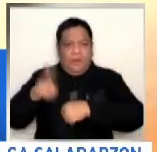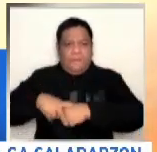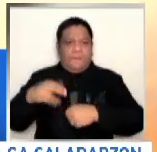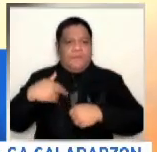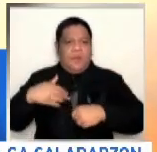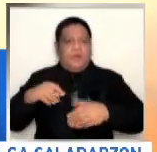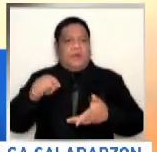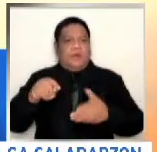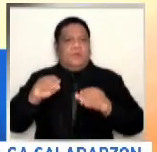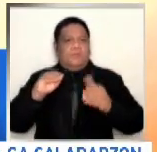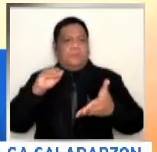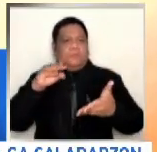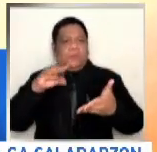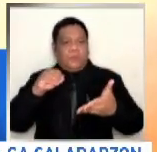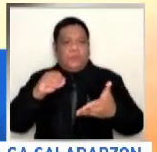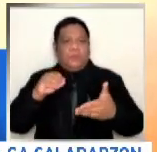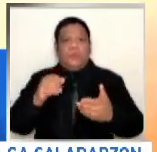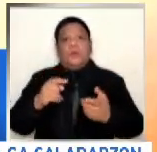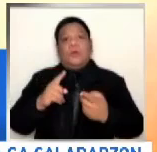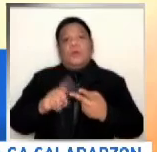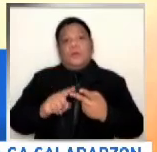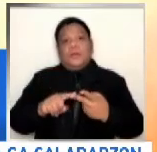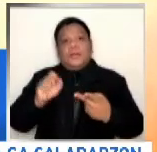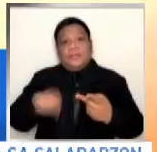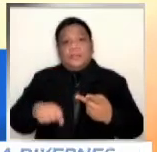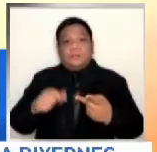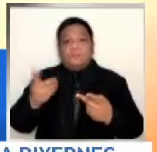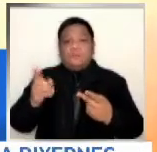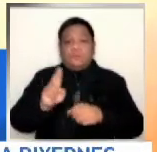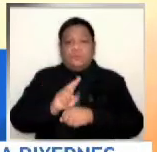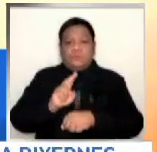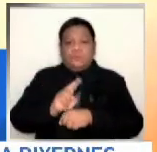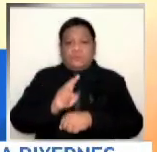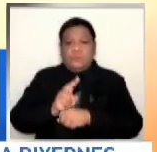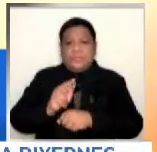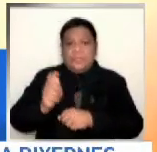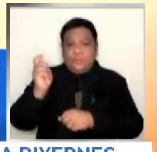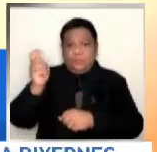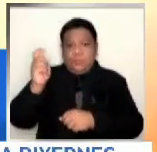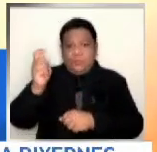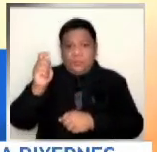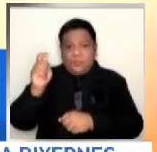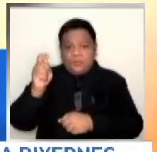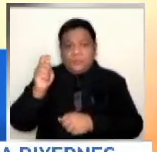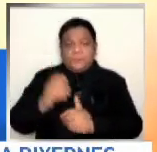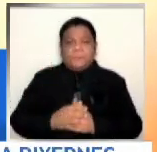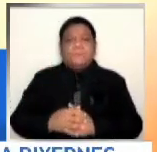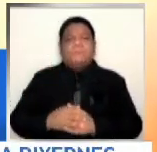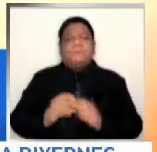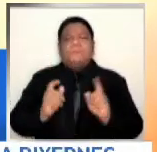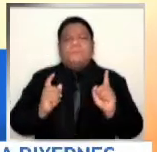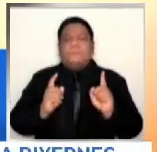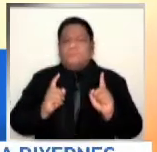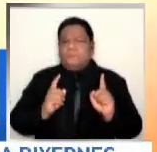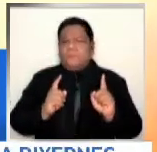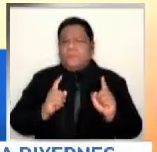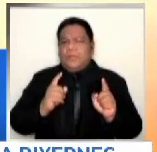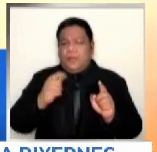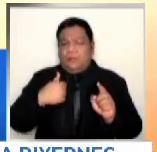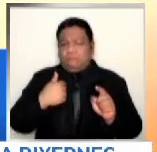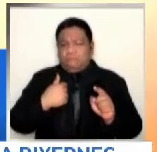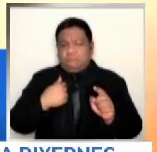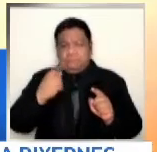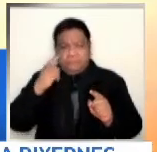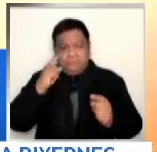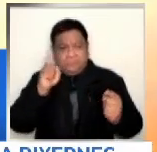yung testimonya ng mga nakakita ng post na ito. Pero parang na-imagine ko na upon cross-examination. Sasabihin